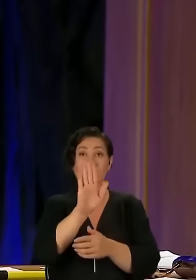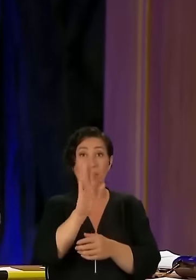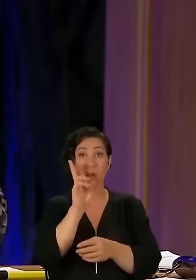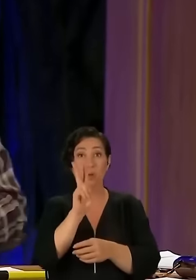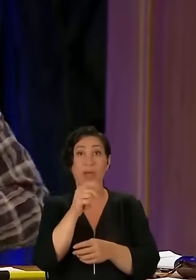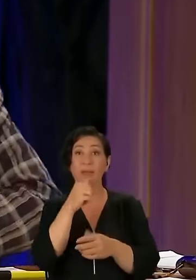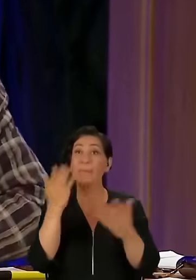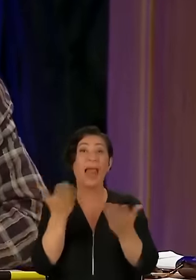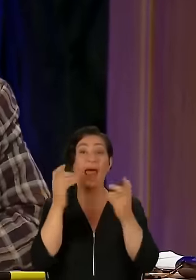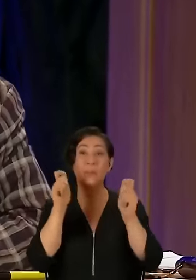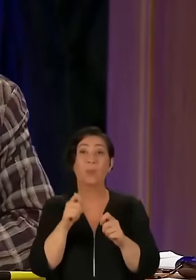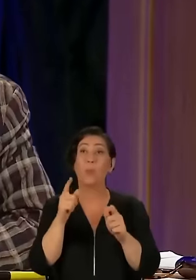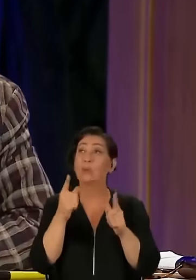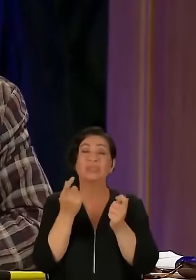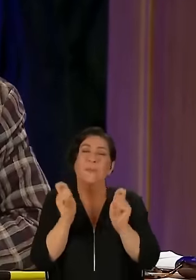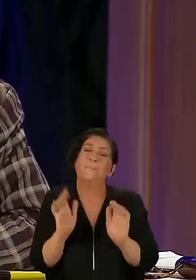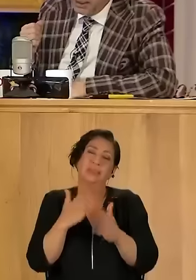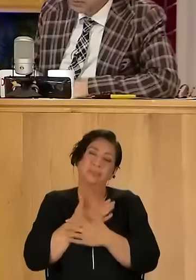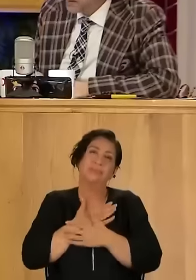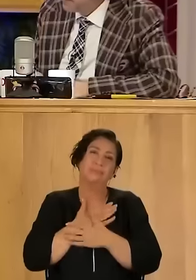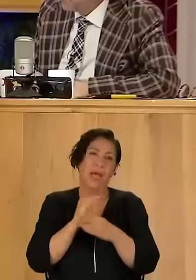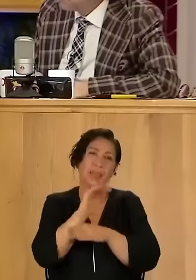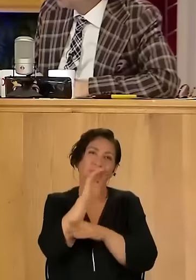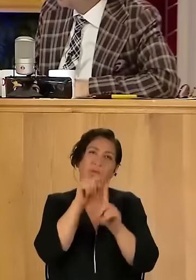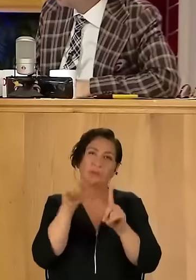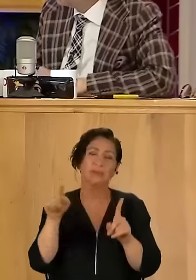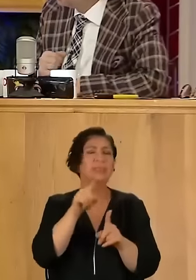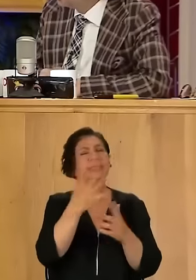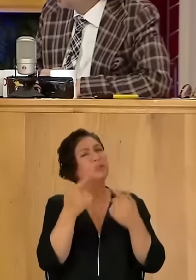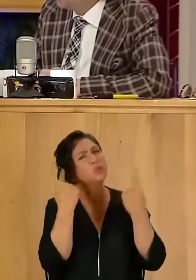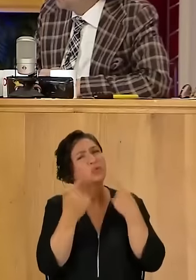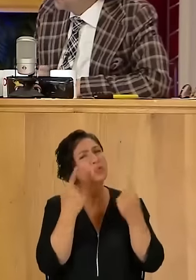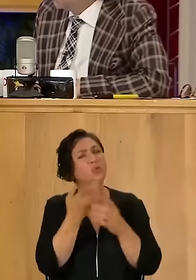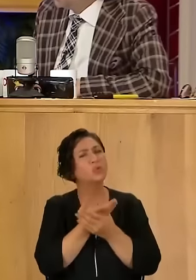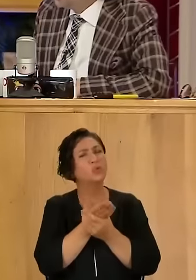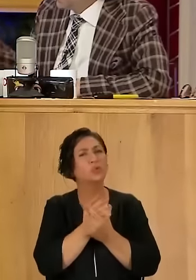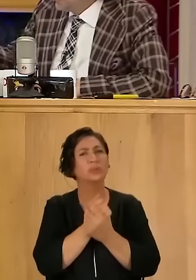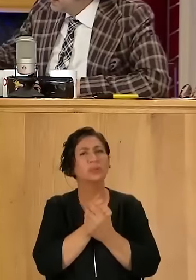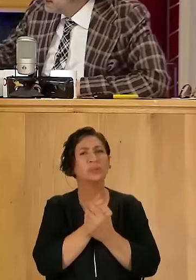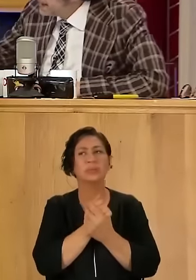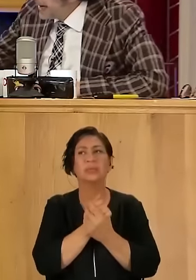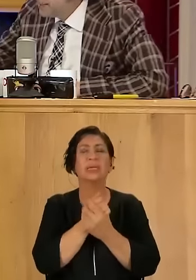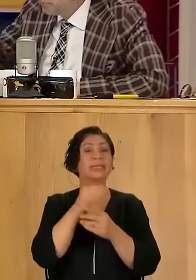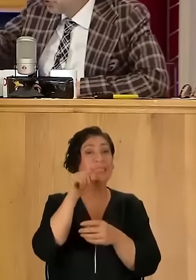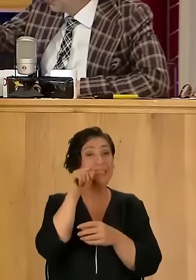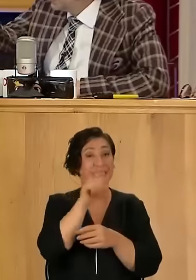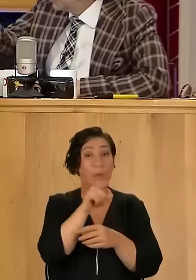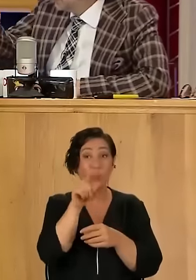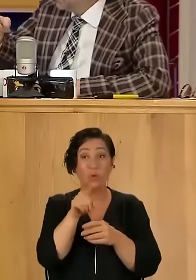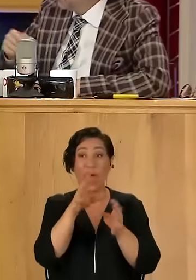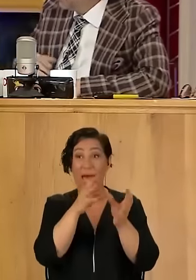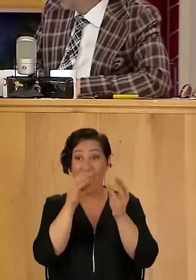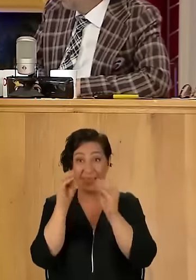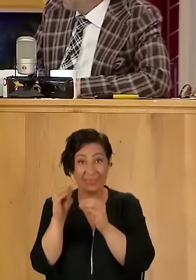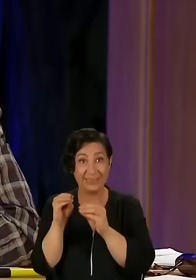adam neler yaptı? Hiç böyle bir şey yapmadım yani hayatımda. Evet, siz ne düşünüyorsunuz şekerim? Yani sen bunu